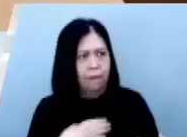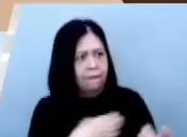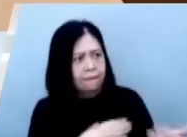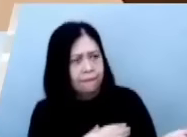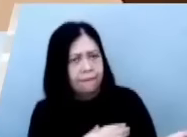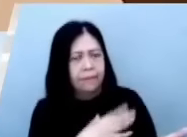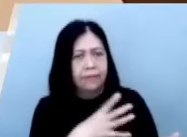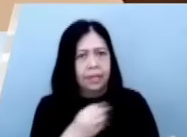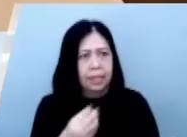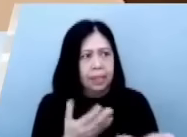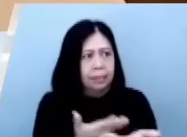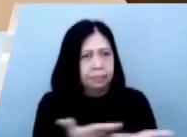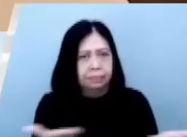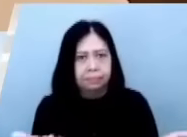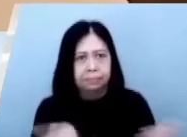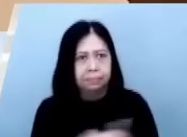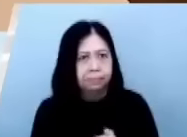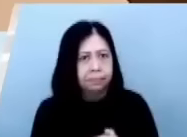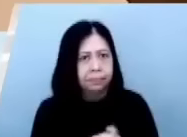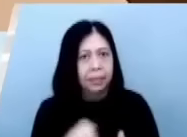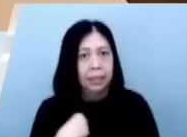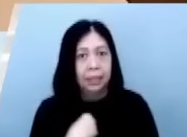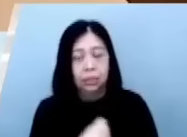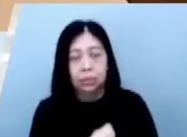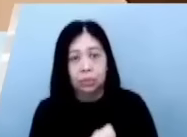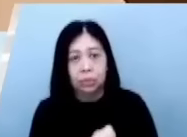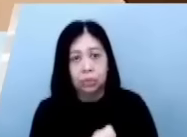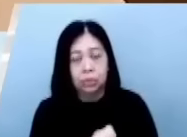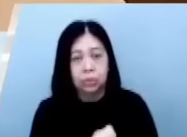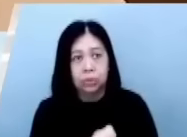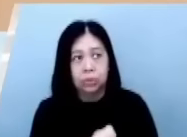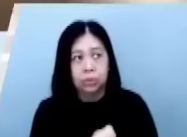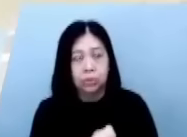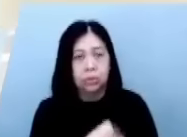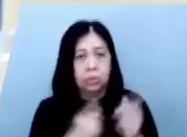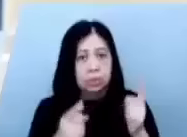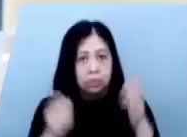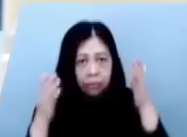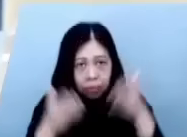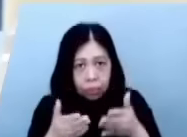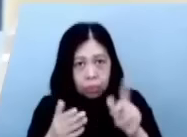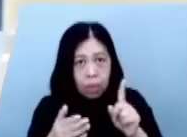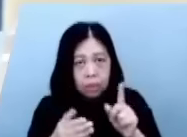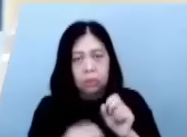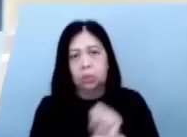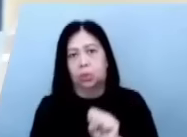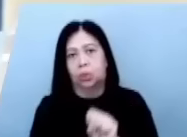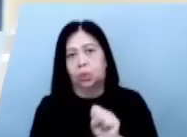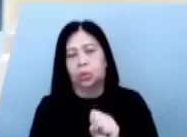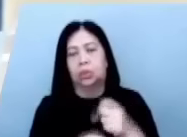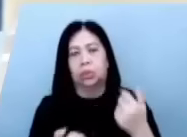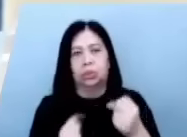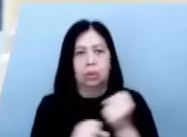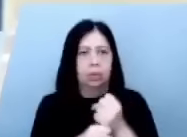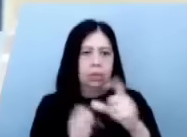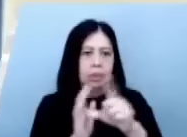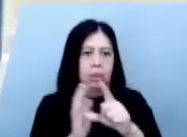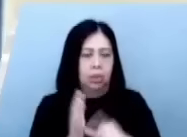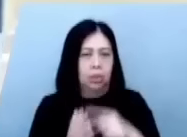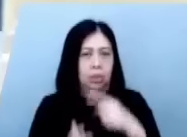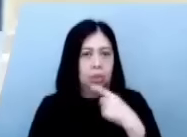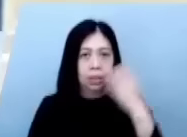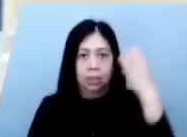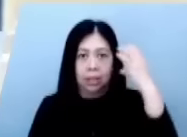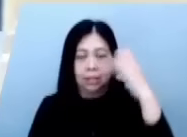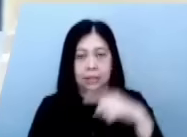yung mga senador, trabahuin natin yung legislation. At sa sinabi ng kanyang pinsang si Senator Amy Marcos